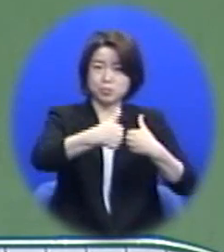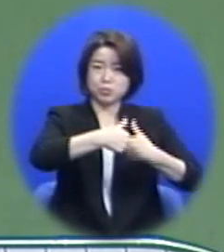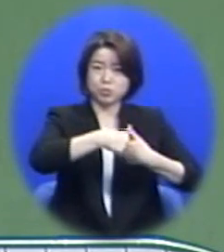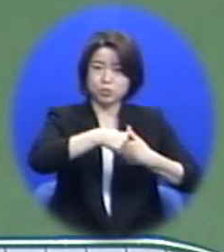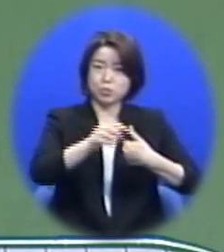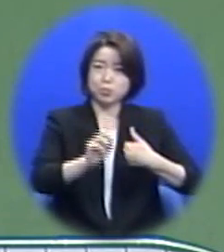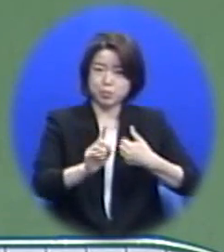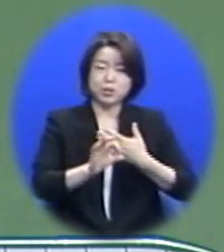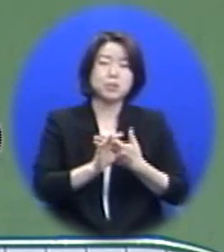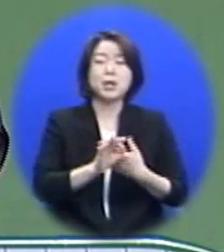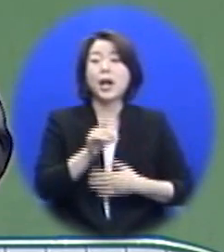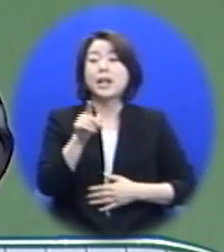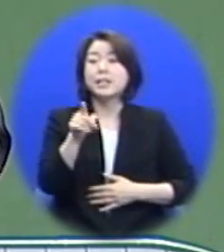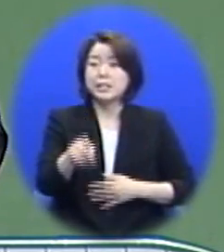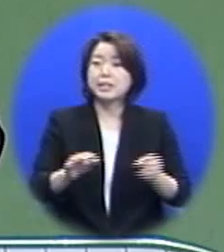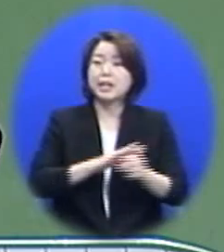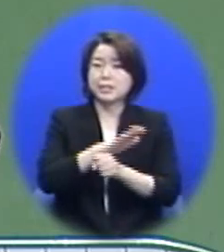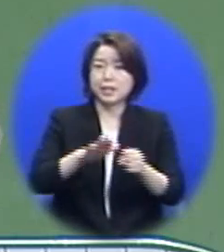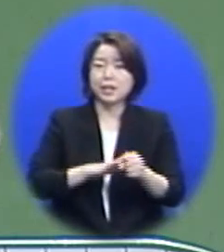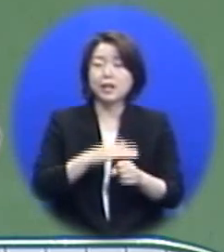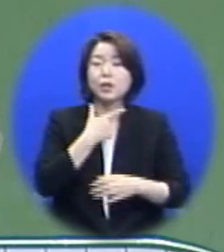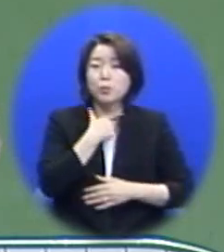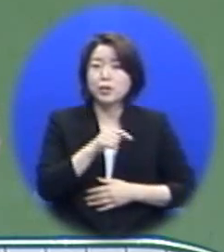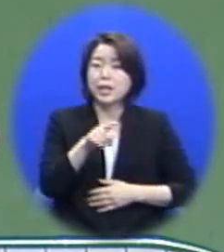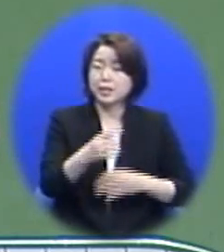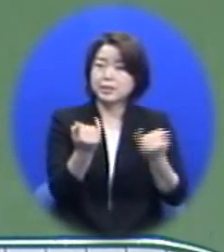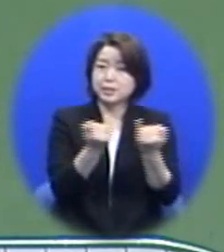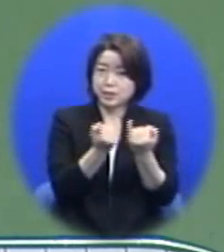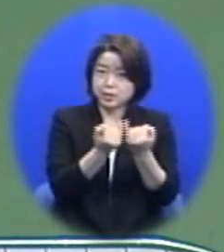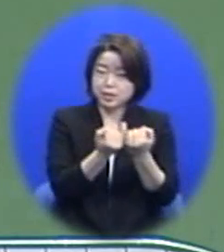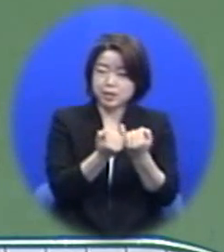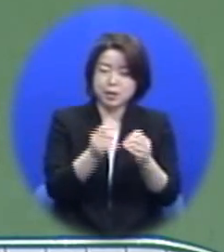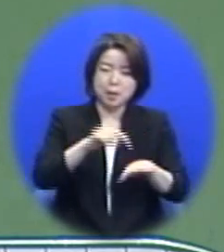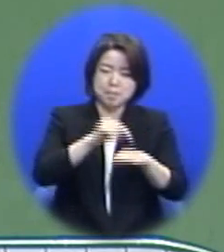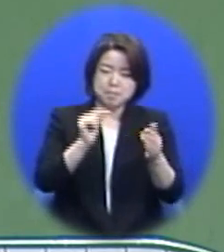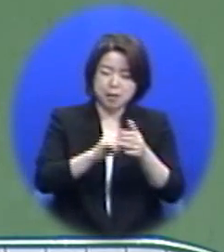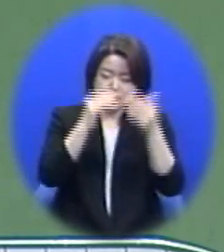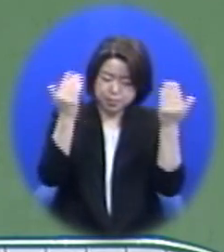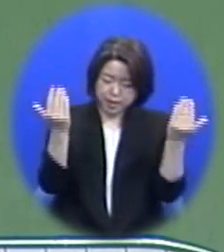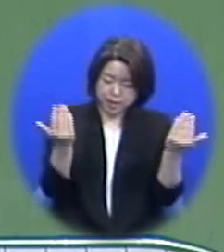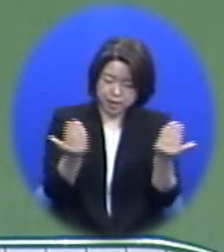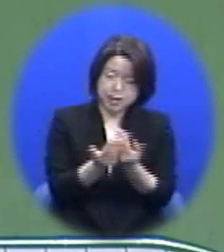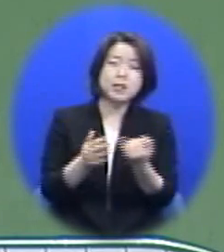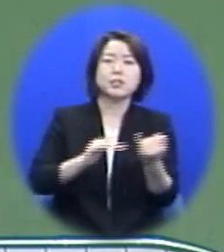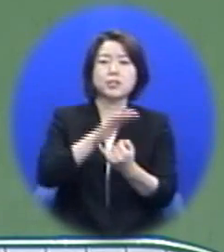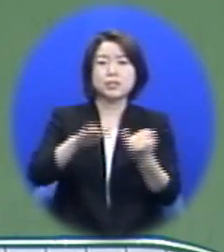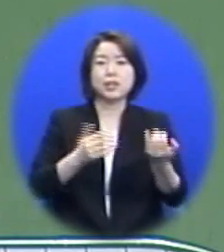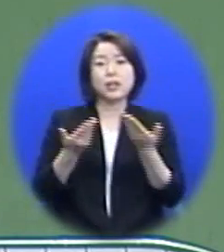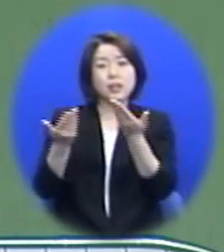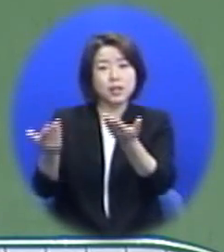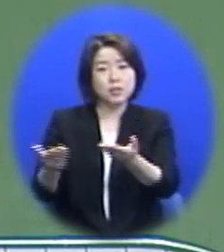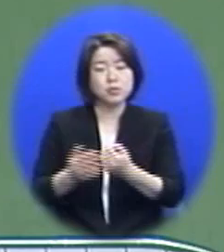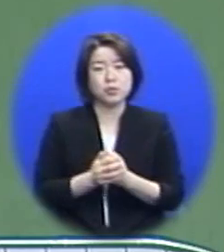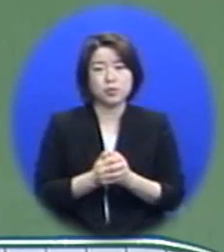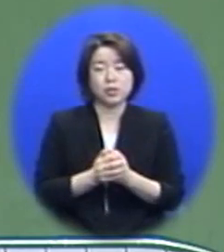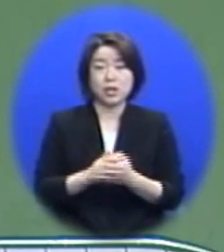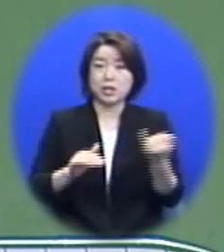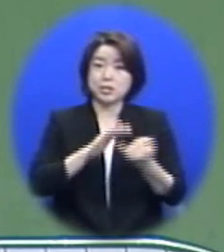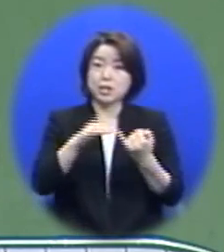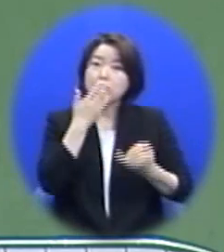내가 사랑하기를 원하는 그 여인을 마음을 다해서 사랑해 봐 그 여인을 사랑할 수는